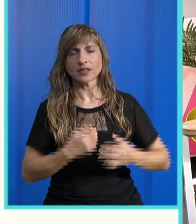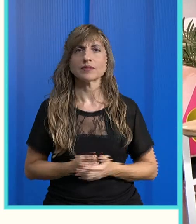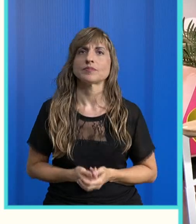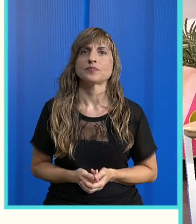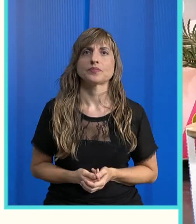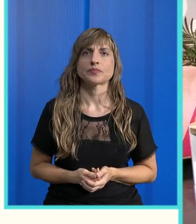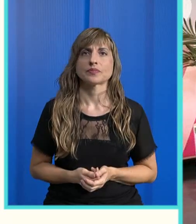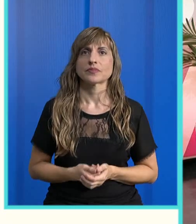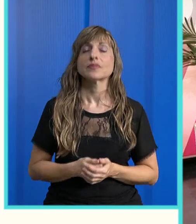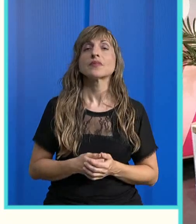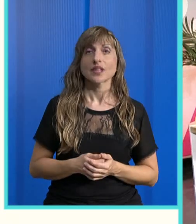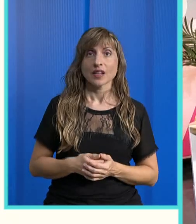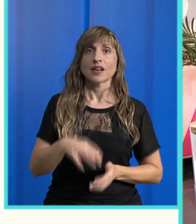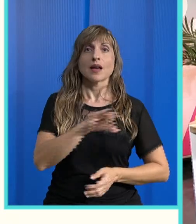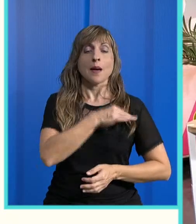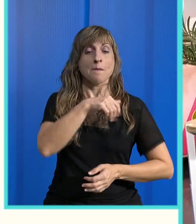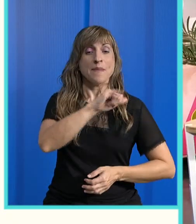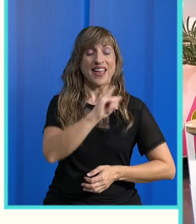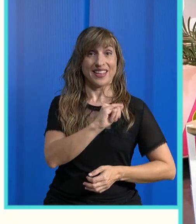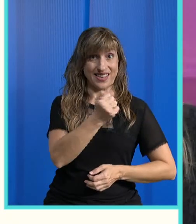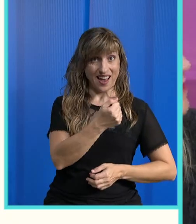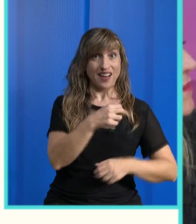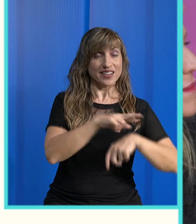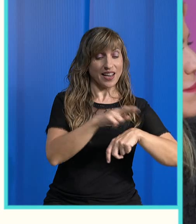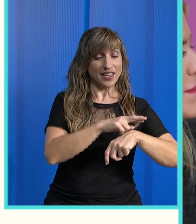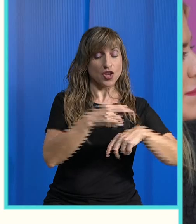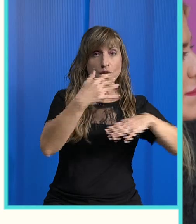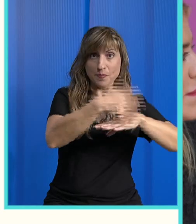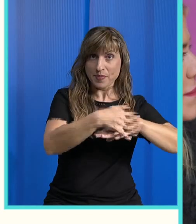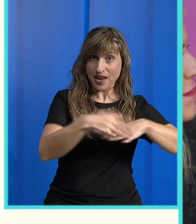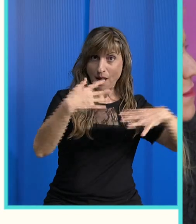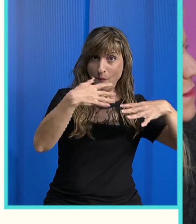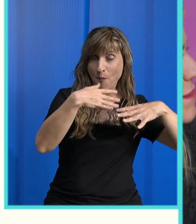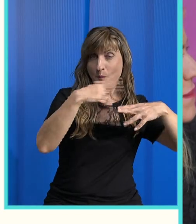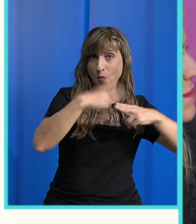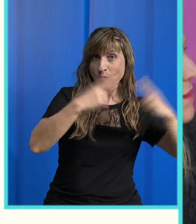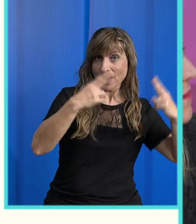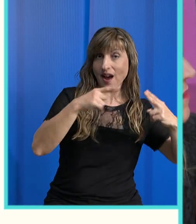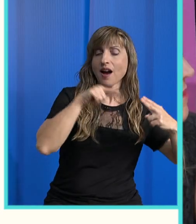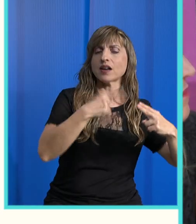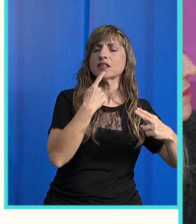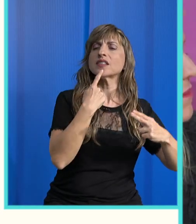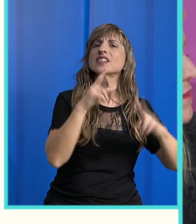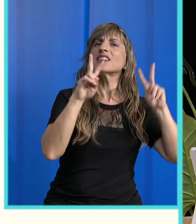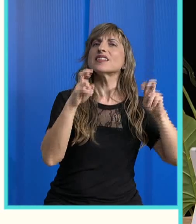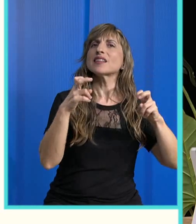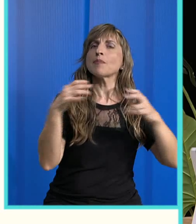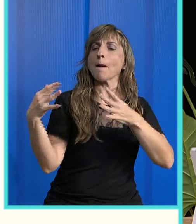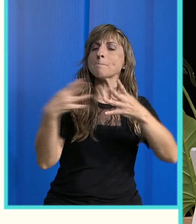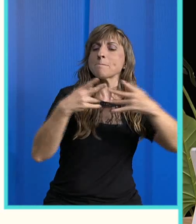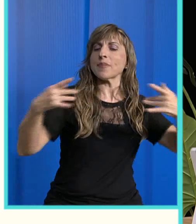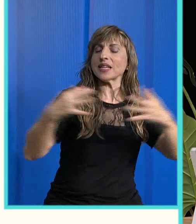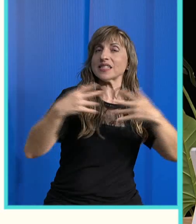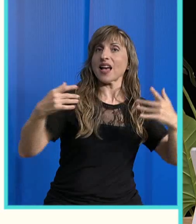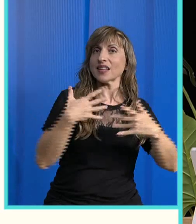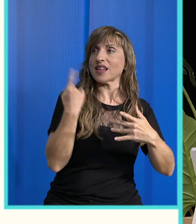David Mejia regidor del PP i responsable de l'àrea de via pública i mobilitat ha defensat que els missatges de l'alcalde i del govern